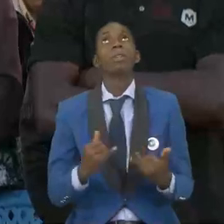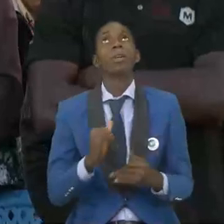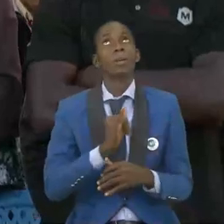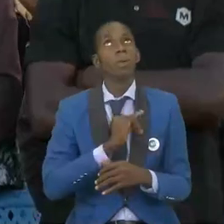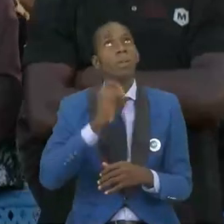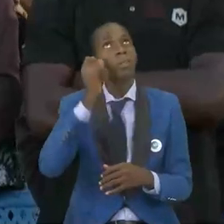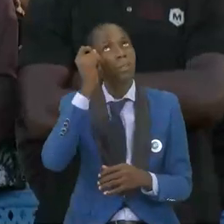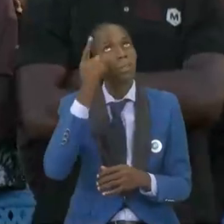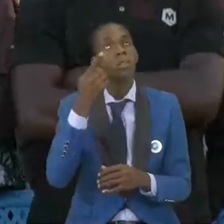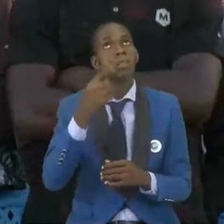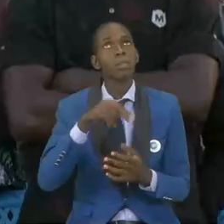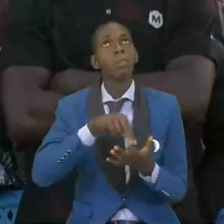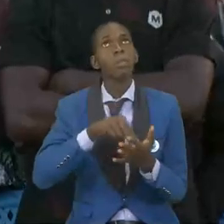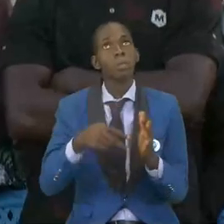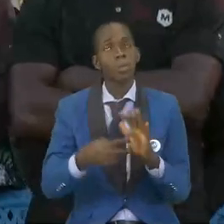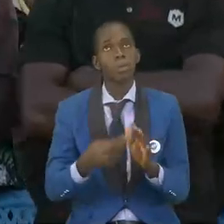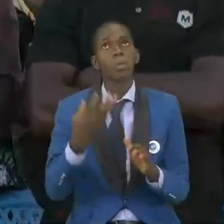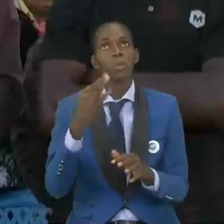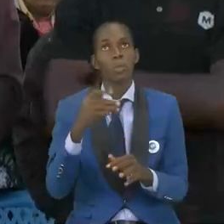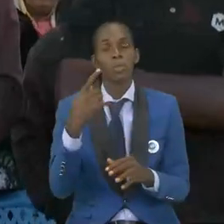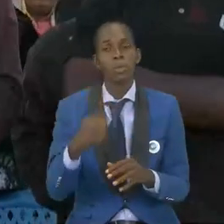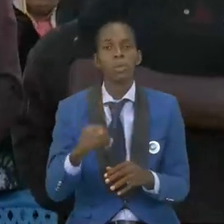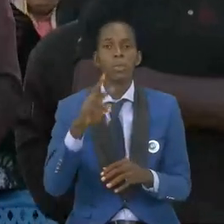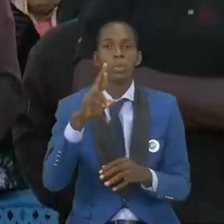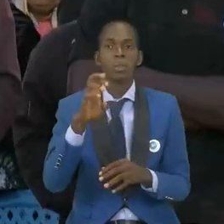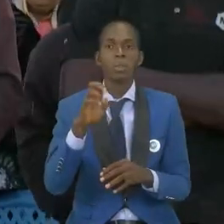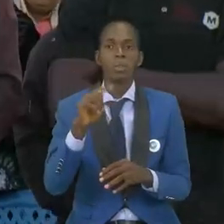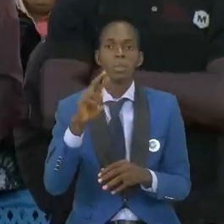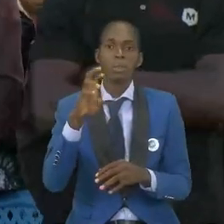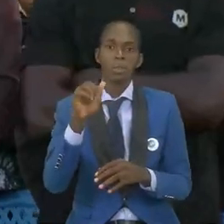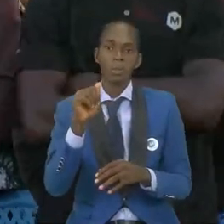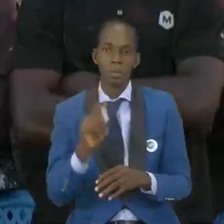maintenant l'objectif de la retraite.